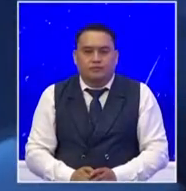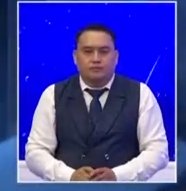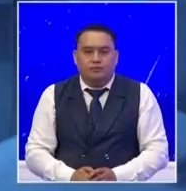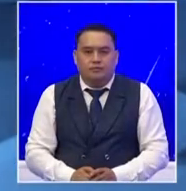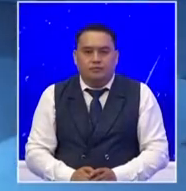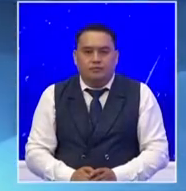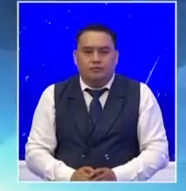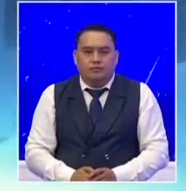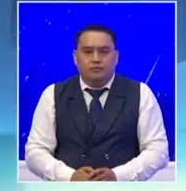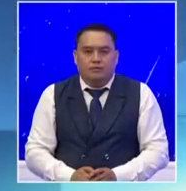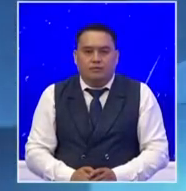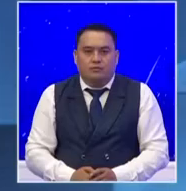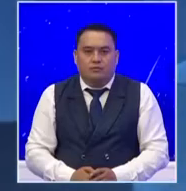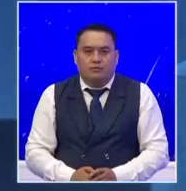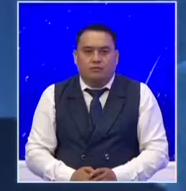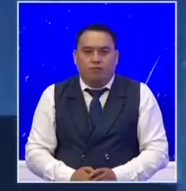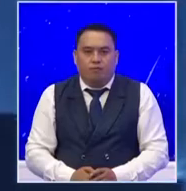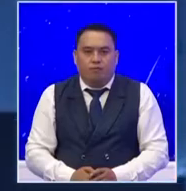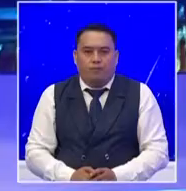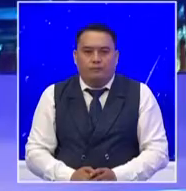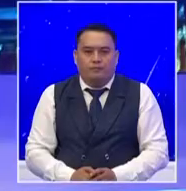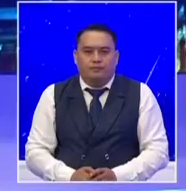Ержан Дюйсен, телеканал ЖТСУ.